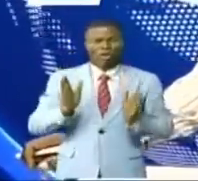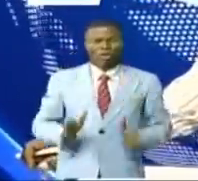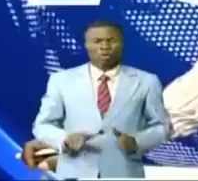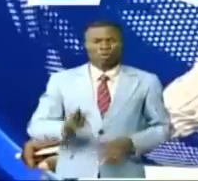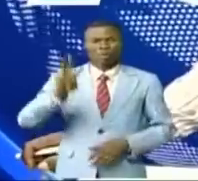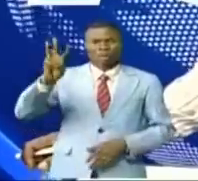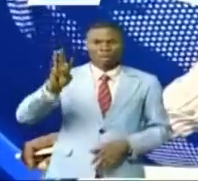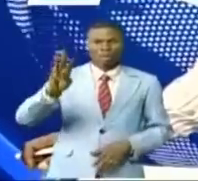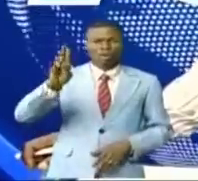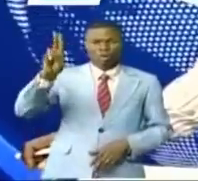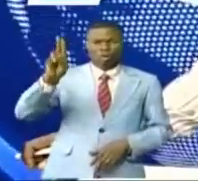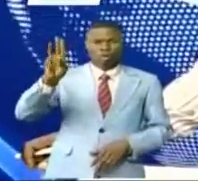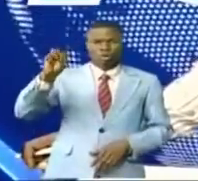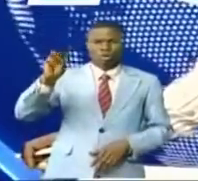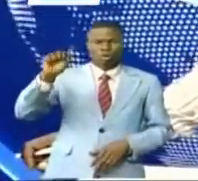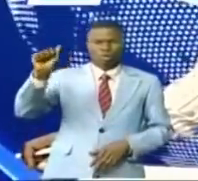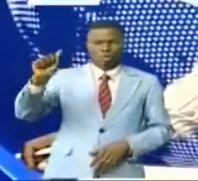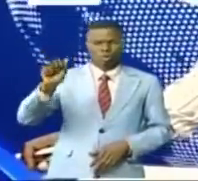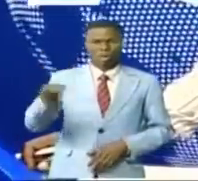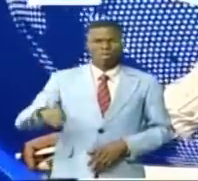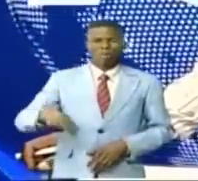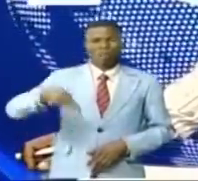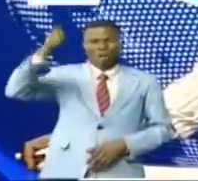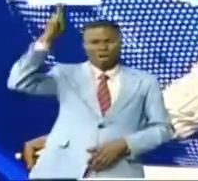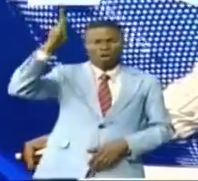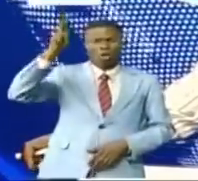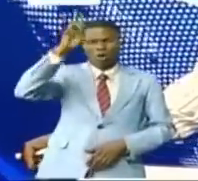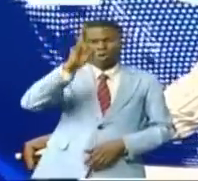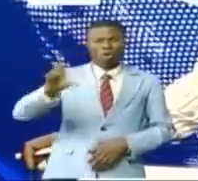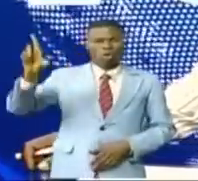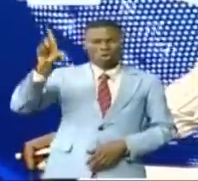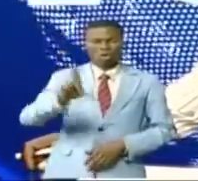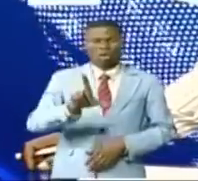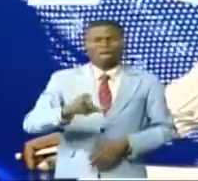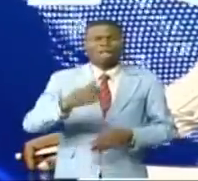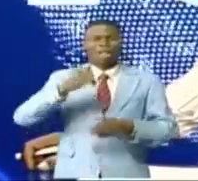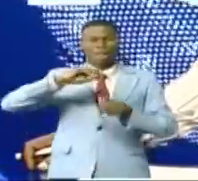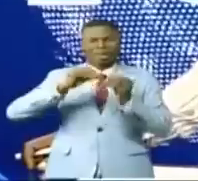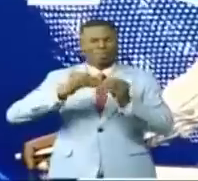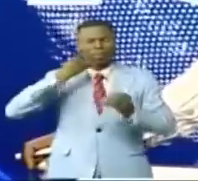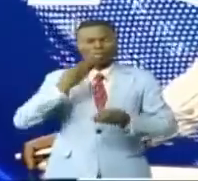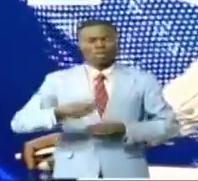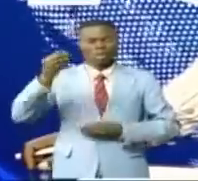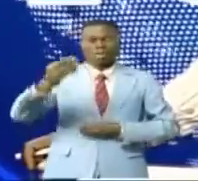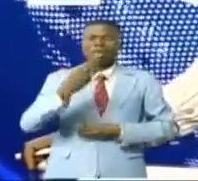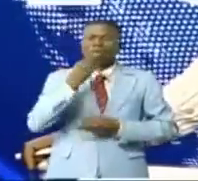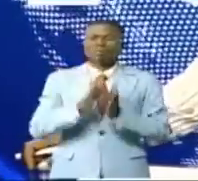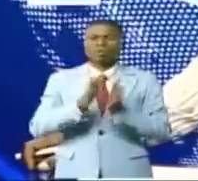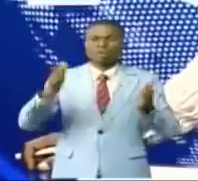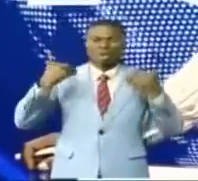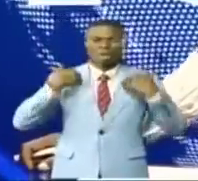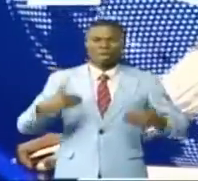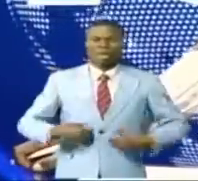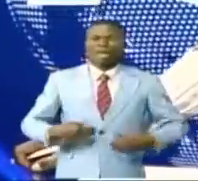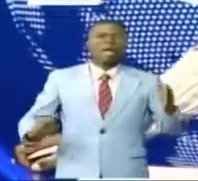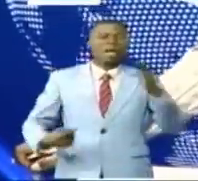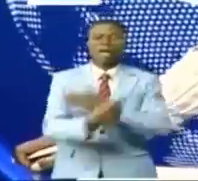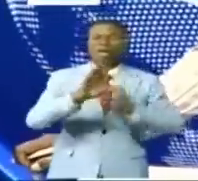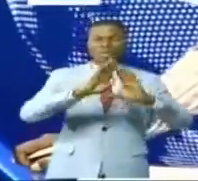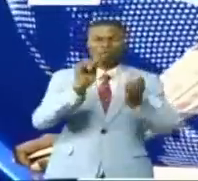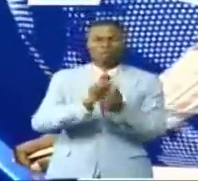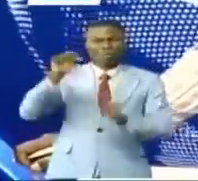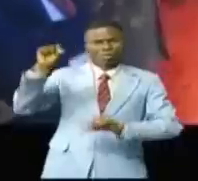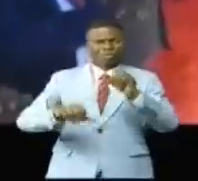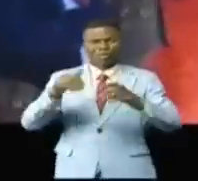Kalenga de la province du Olomami a lancé une ligne verte à travers l'inspection générale de la santé pour dénoncer tous les